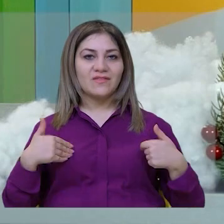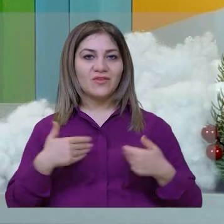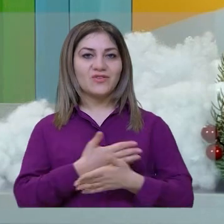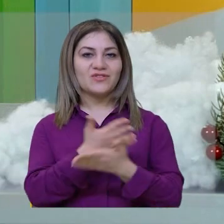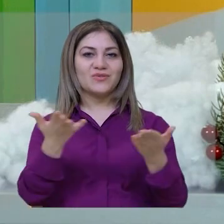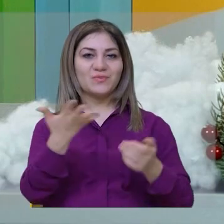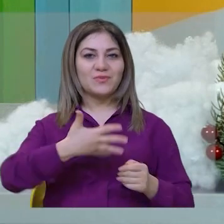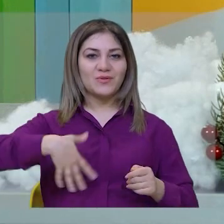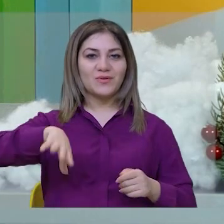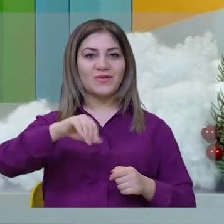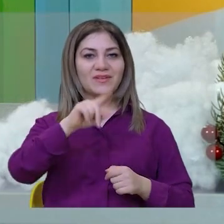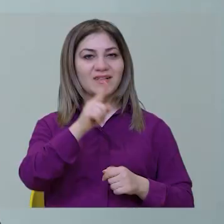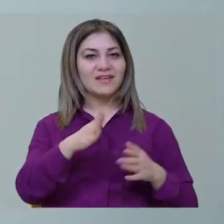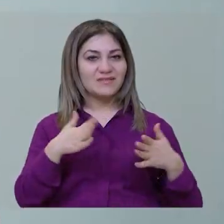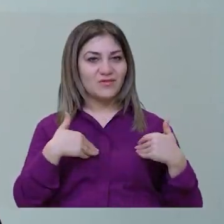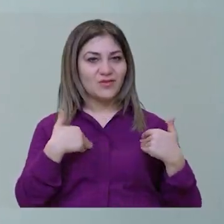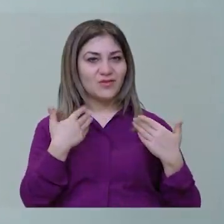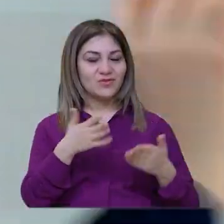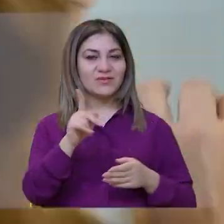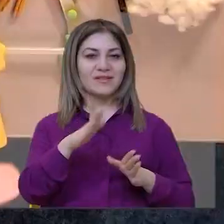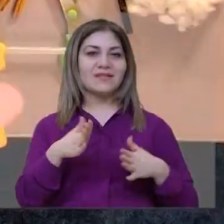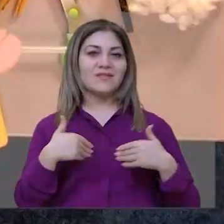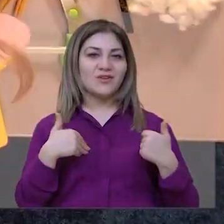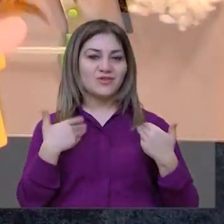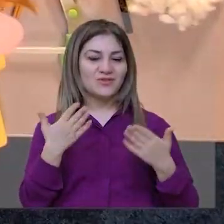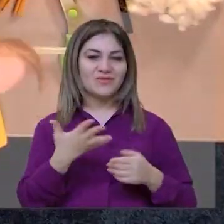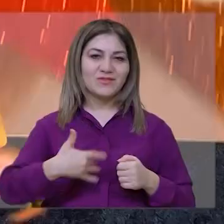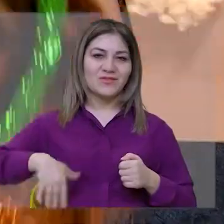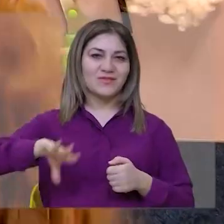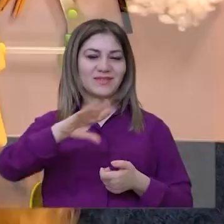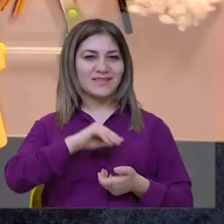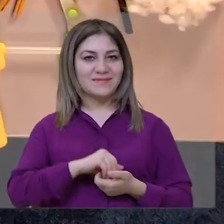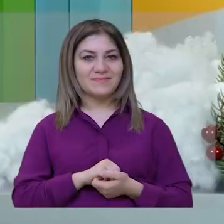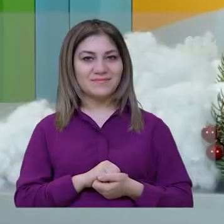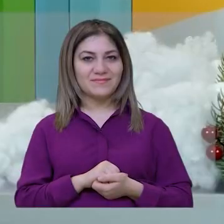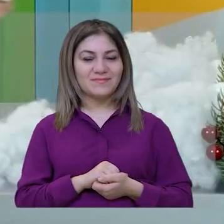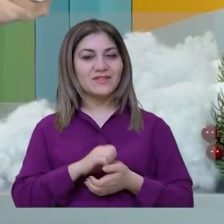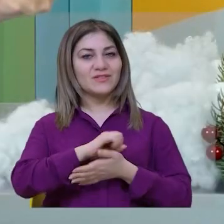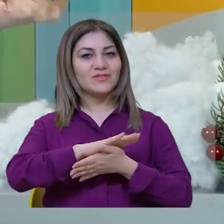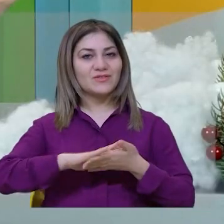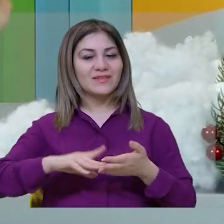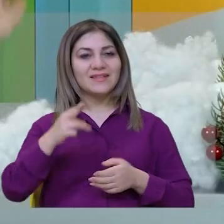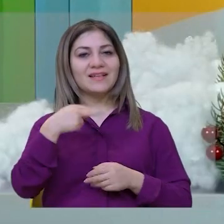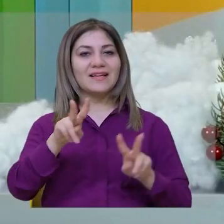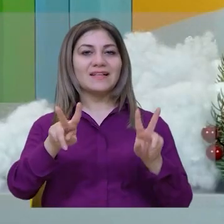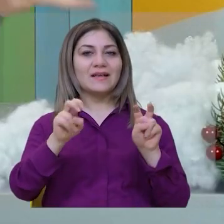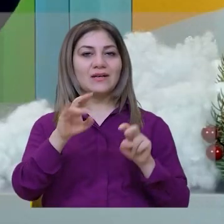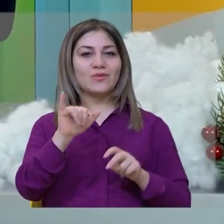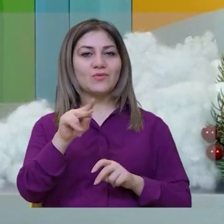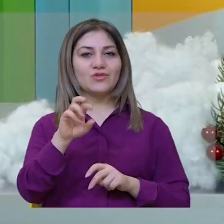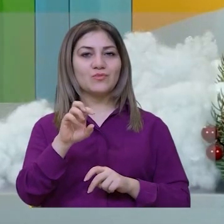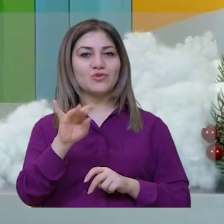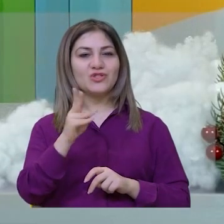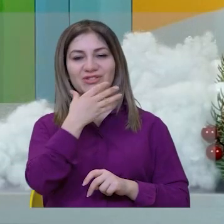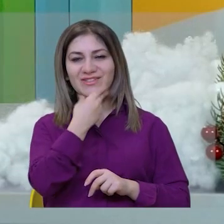Ողջույն բոլորին։ Քեզ ողջույն։ Քեզ ողջույն։ Եվ քեզ ողջույն։ Շարունակվում է դեկտեմբերյան